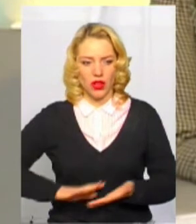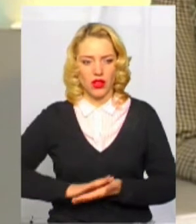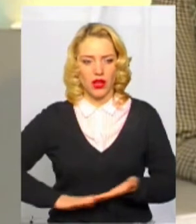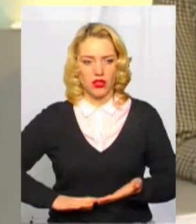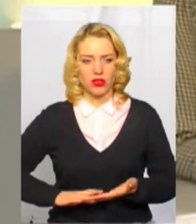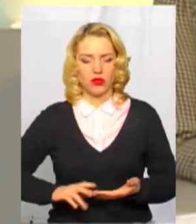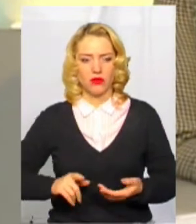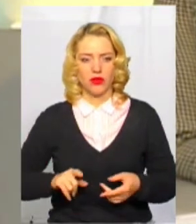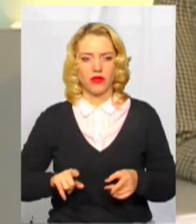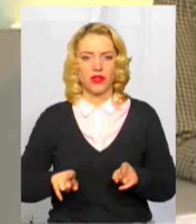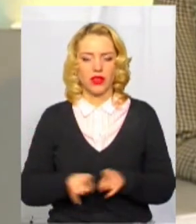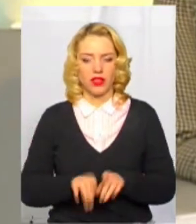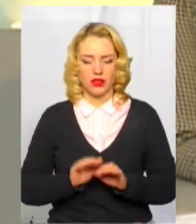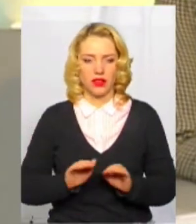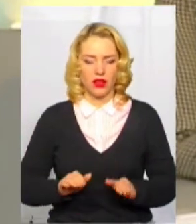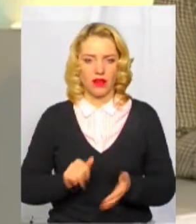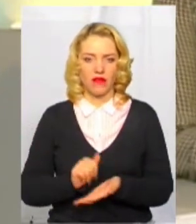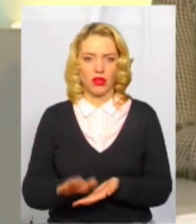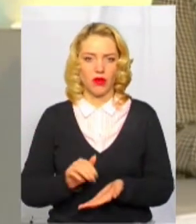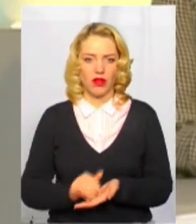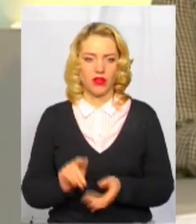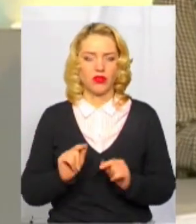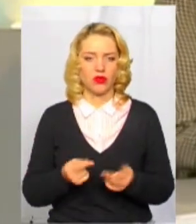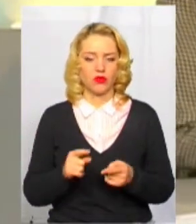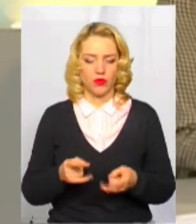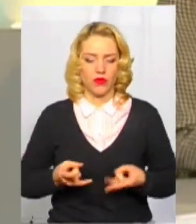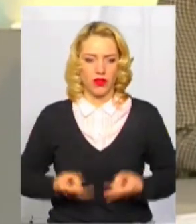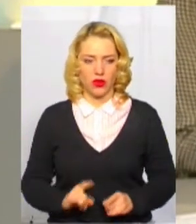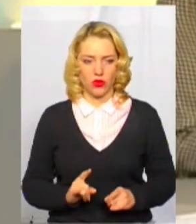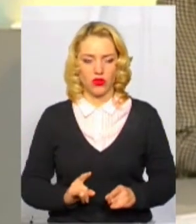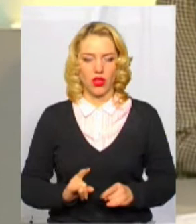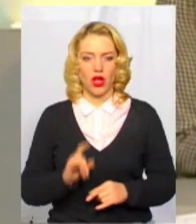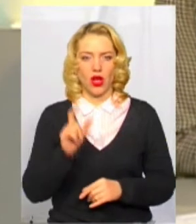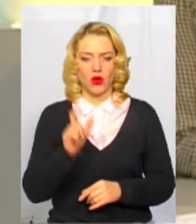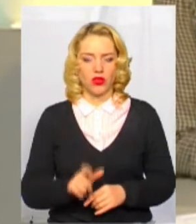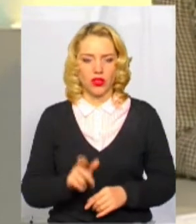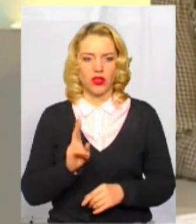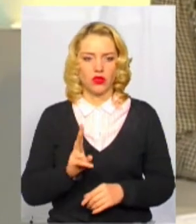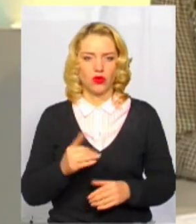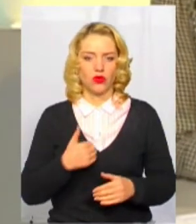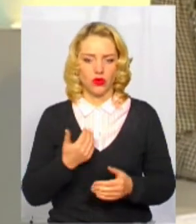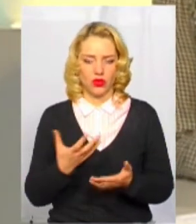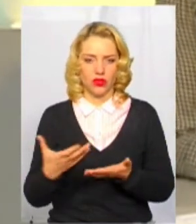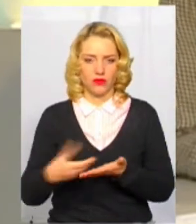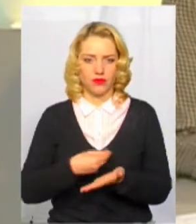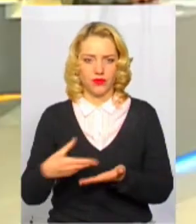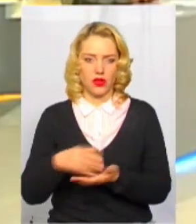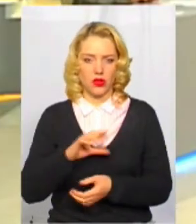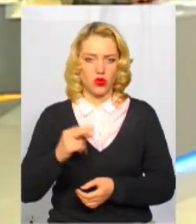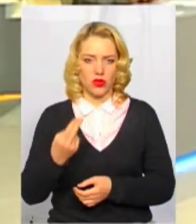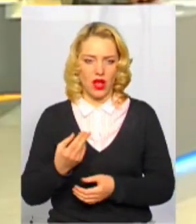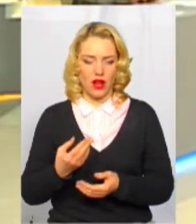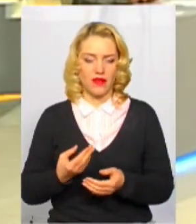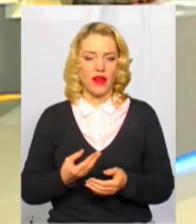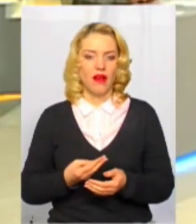від тих дітей відмовляються. Чому? Тому що народжує людина, яка хоче жити за соціальні виплати.